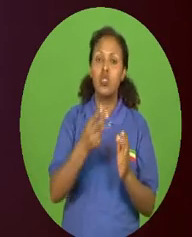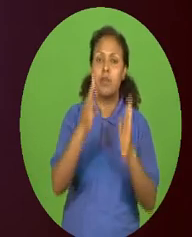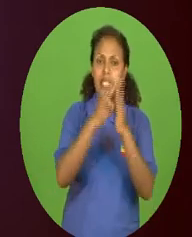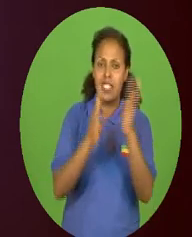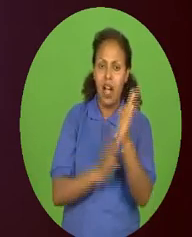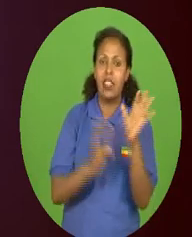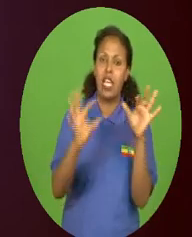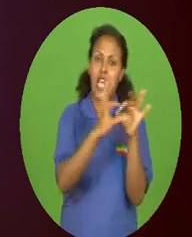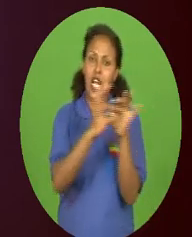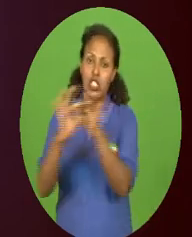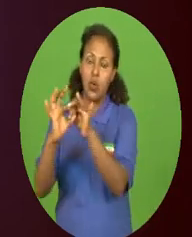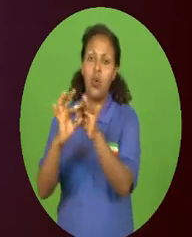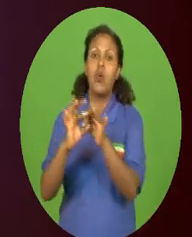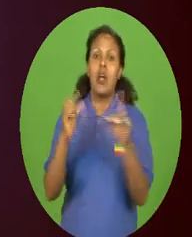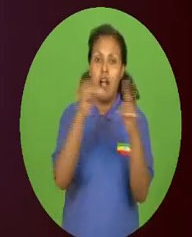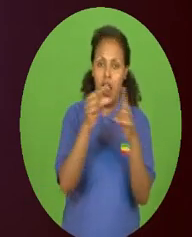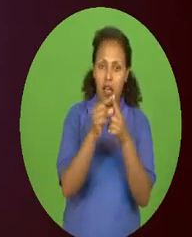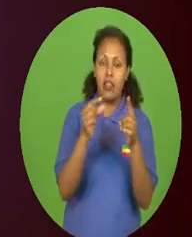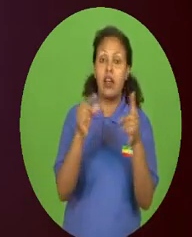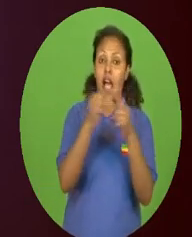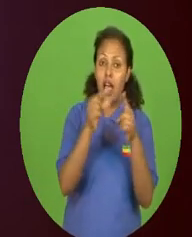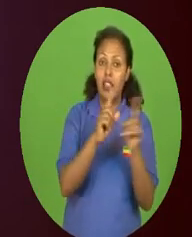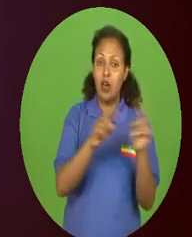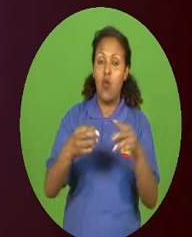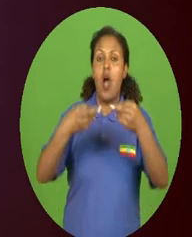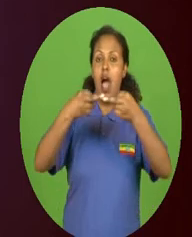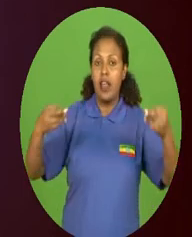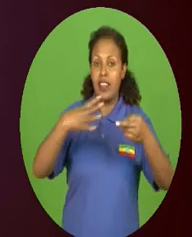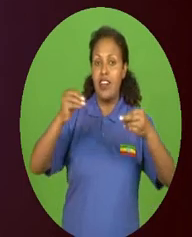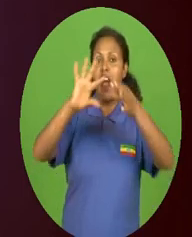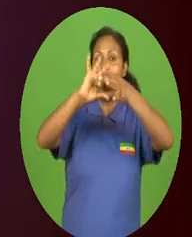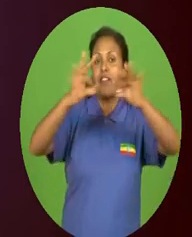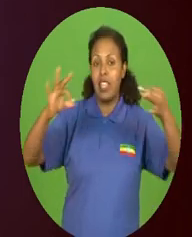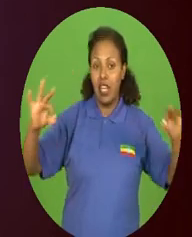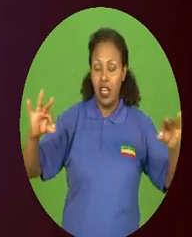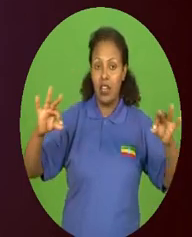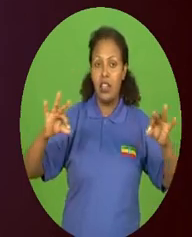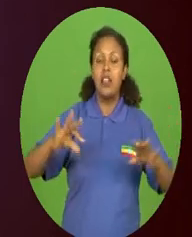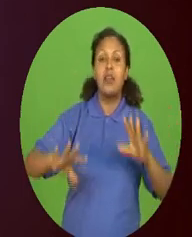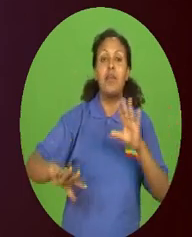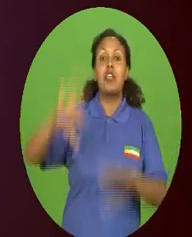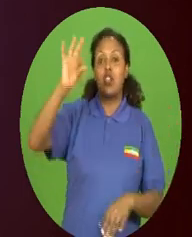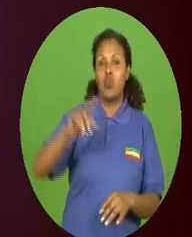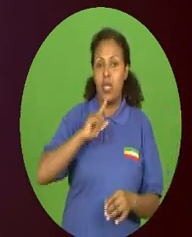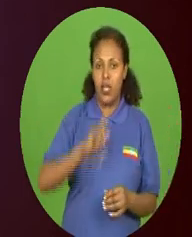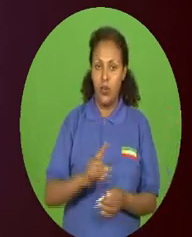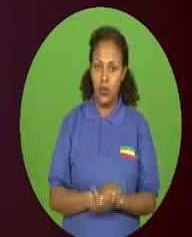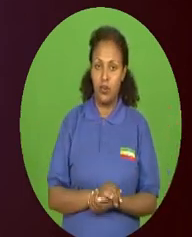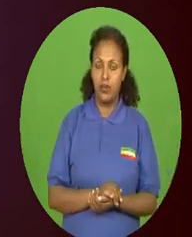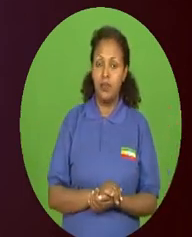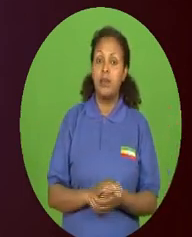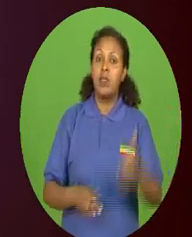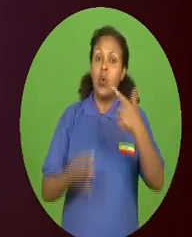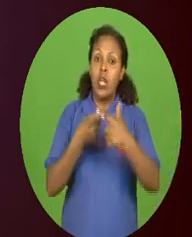ድምጾች በስርዓት ተቀናጅተው ቃላትም እንዲሁ ሐረግንና አረፍተ ነገርን የሚያስገኙበት